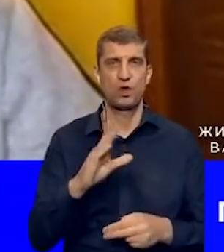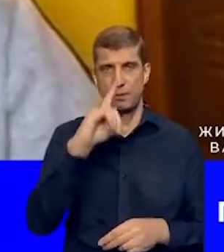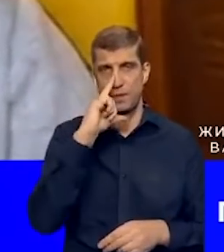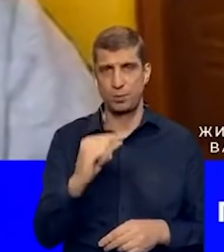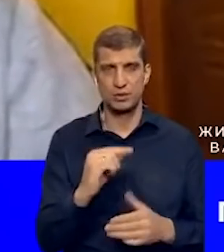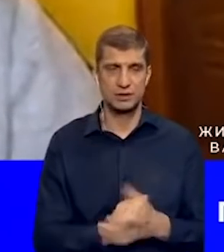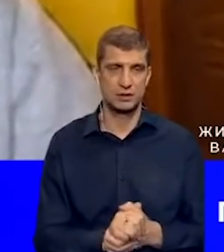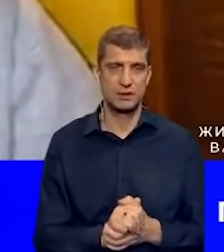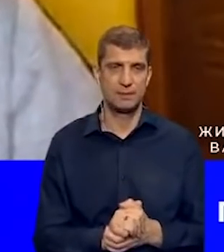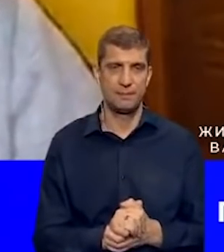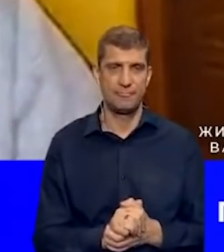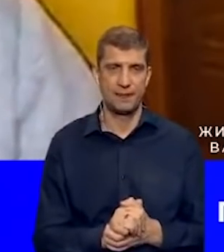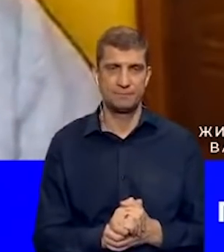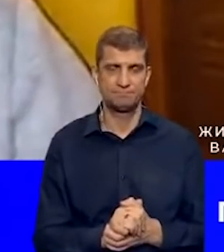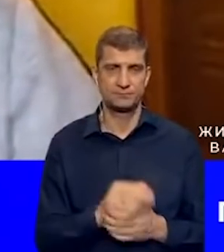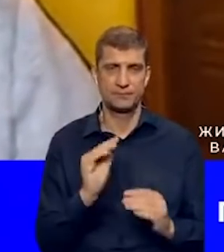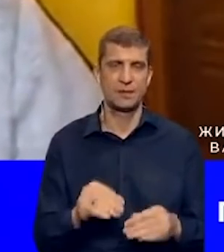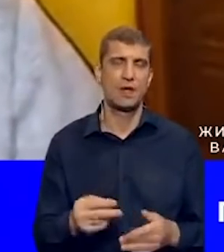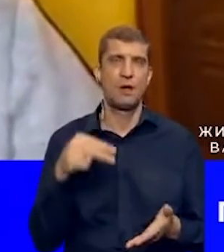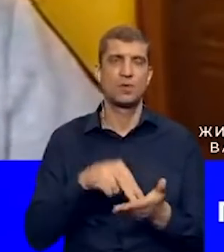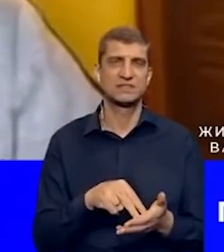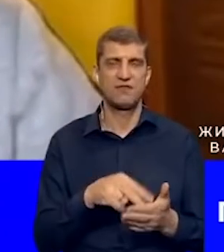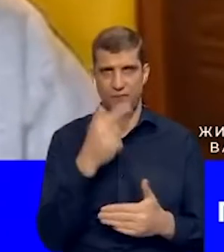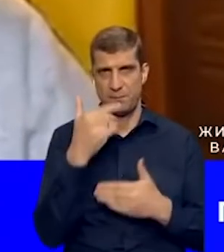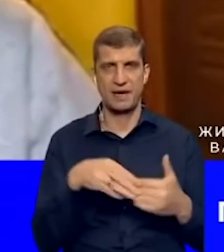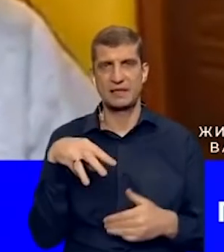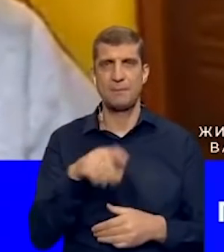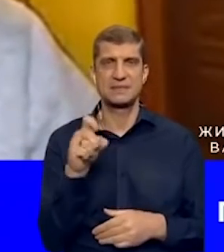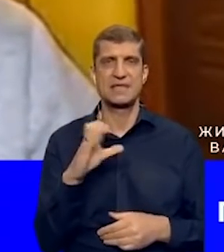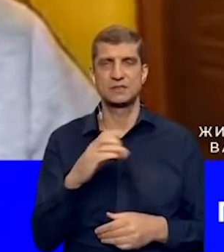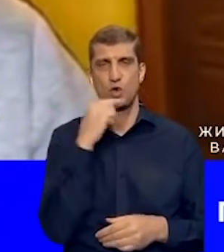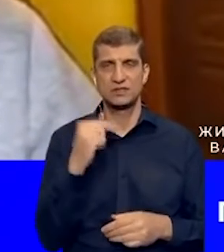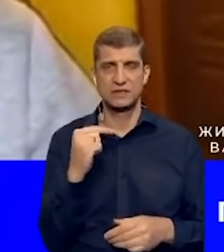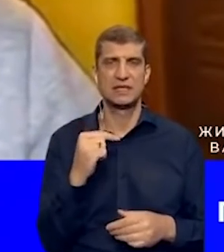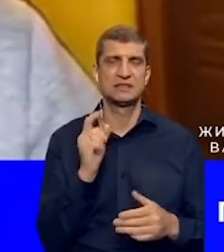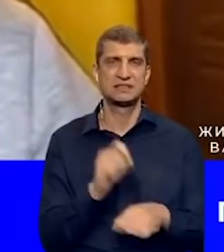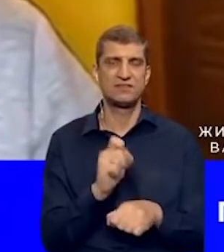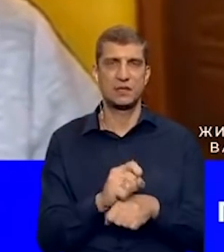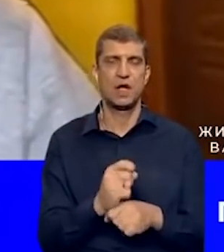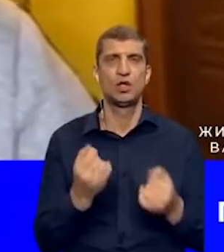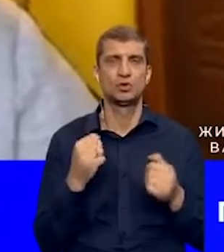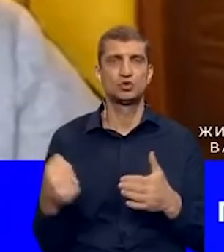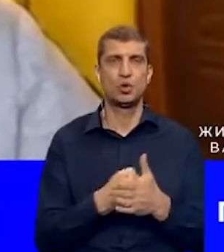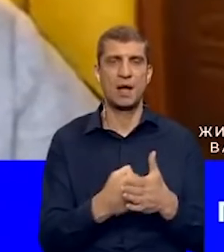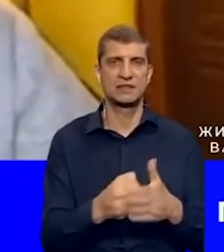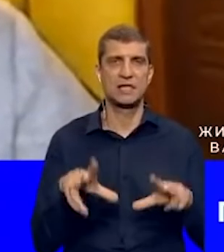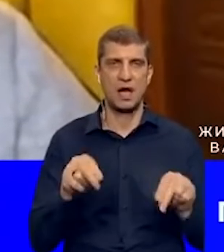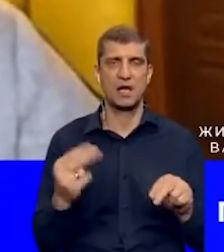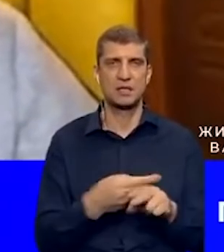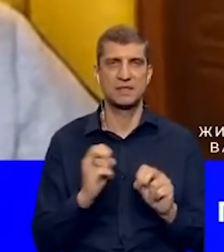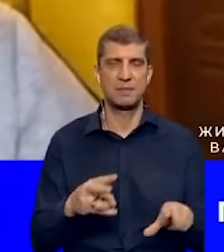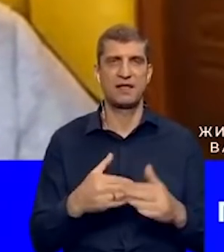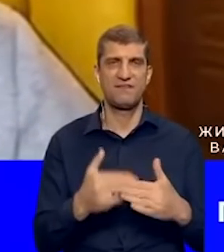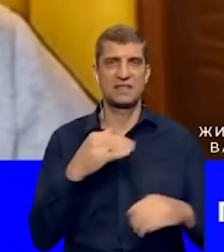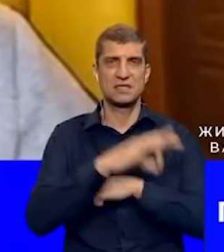Путін поставив перед МЗС Росії завдання домагатися гарантій безпеки від Заходу. І мені здається,